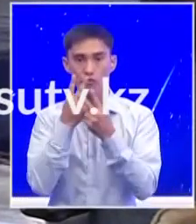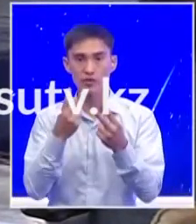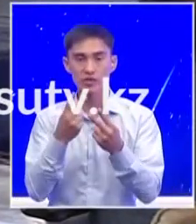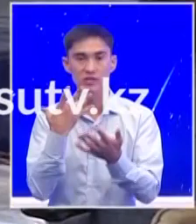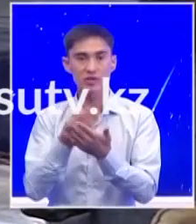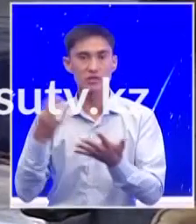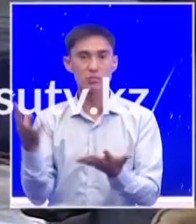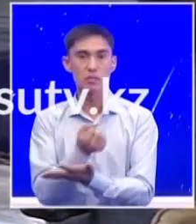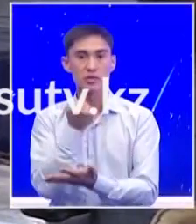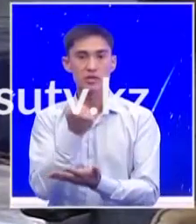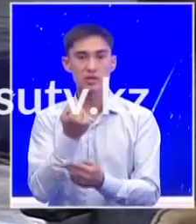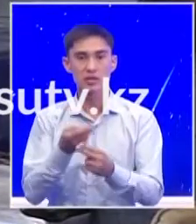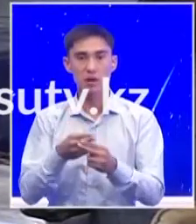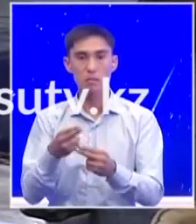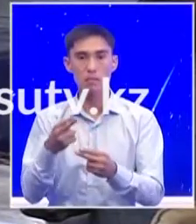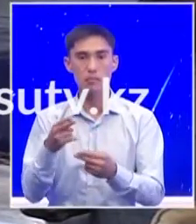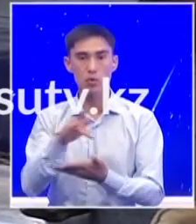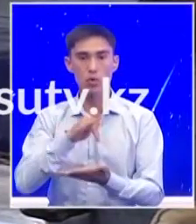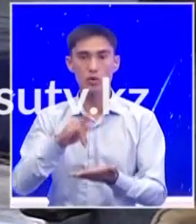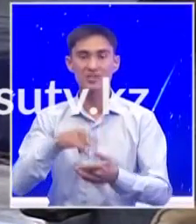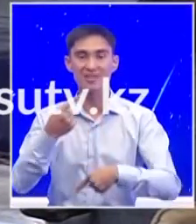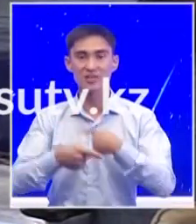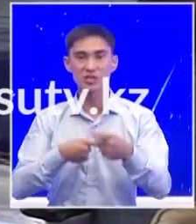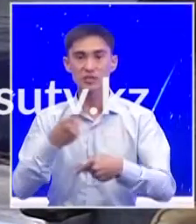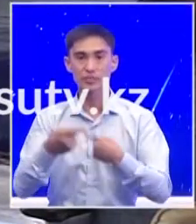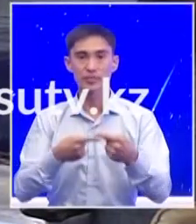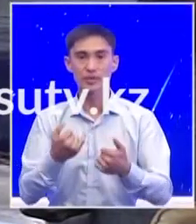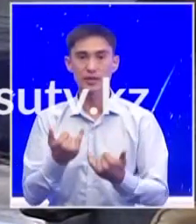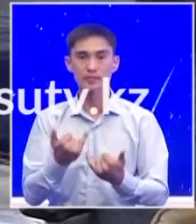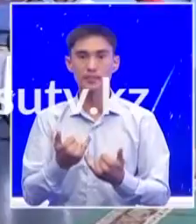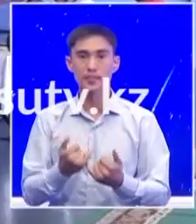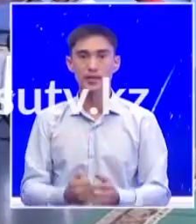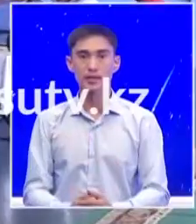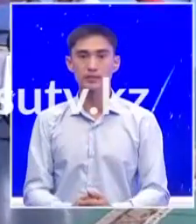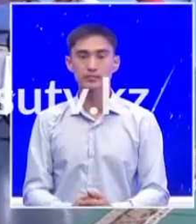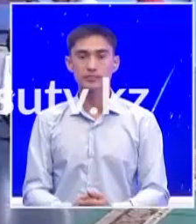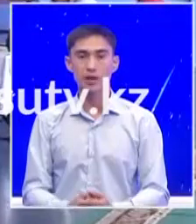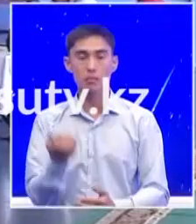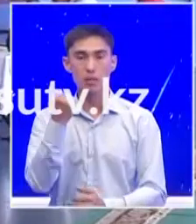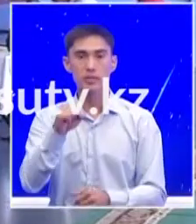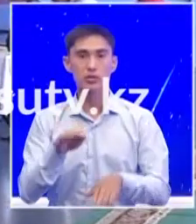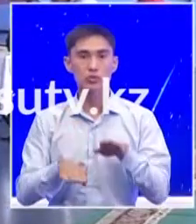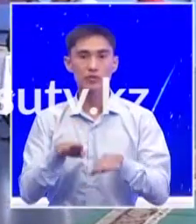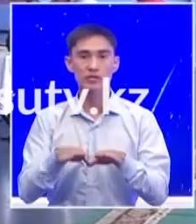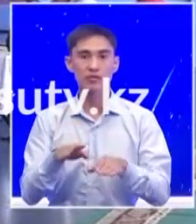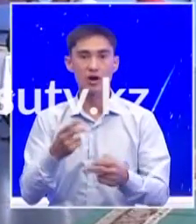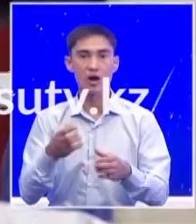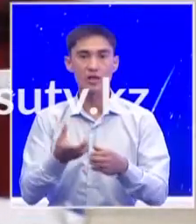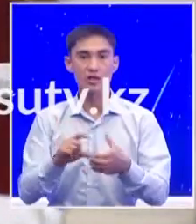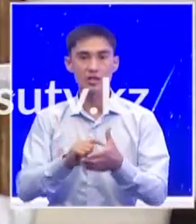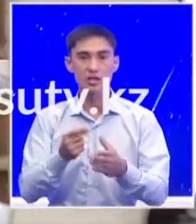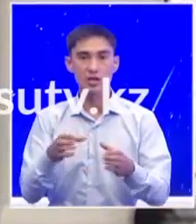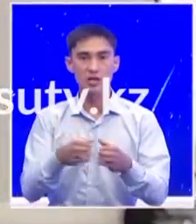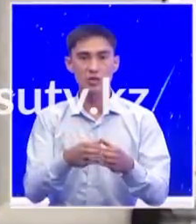же победителей на первенстве города, также в дальнейшем на первенстве области. Победитель турнира в весовой категории 60